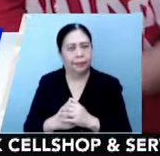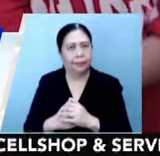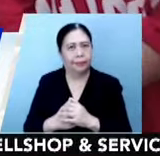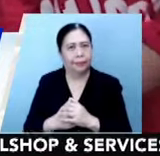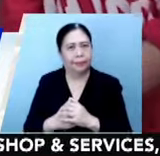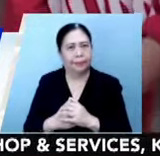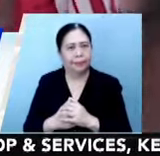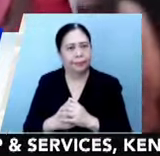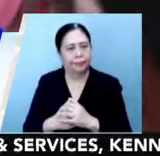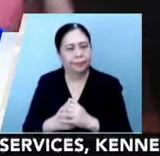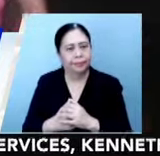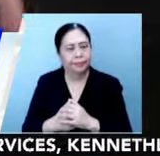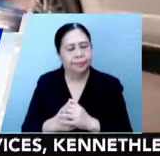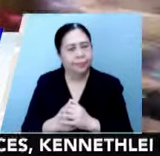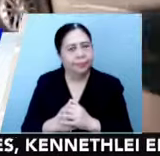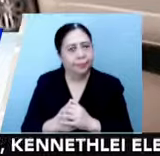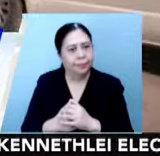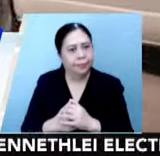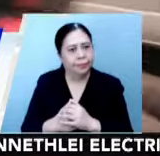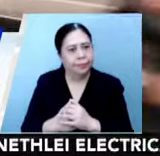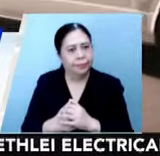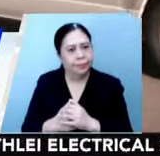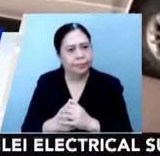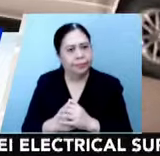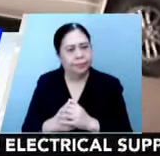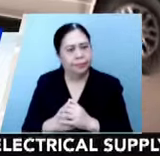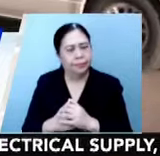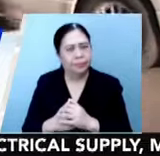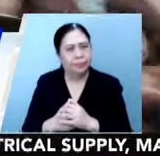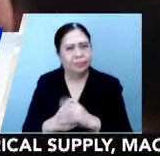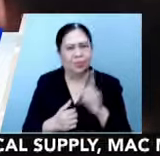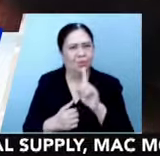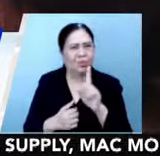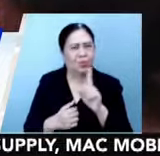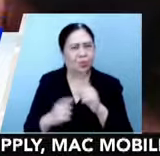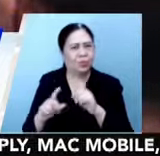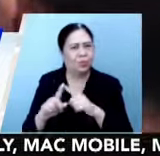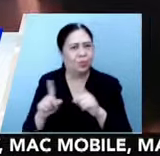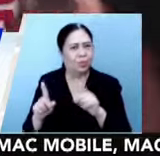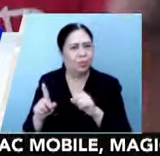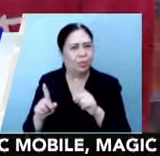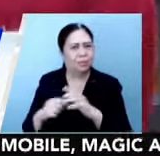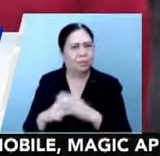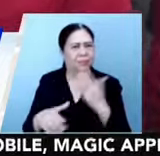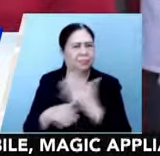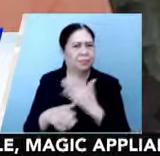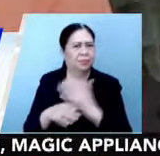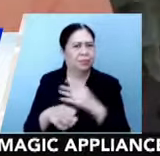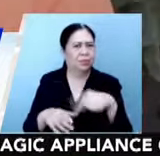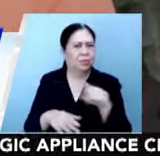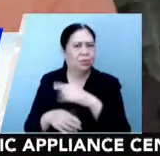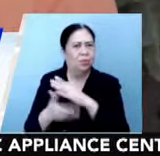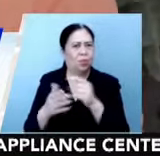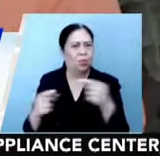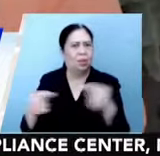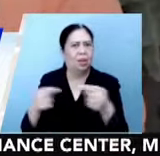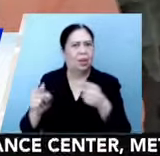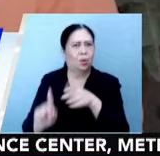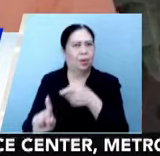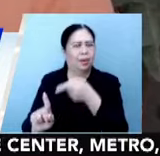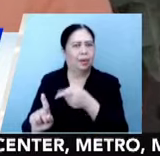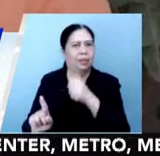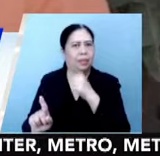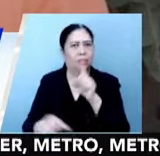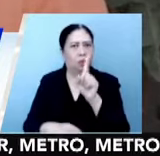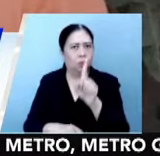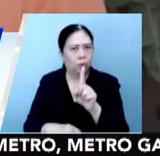Tapos, pinagpapalupo ko ng helmet. Ano ba klaseng kapitbahaya? Servisyon na eh. Lahat mga nakakaaway na eh. Hindi lang po pala isang tao. Hindi